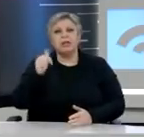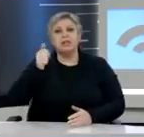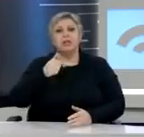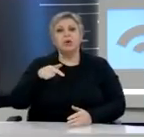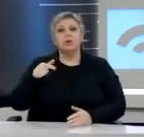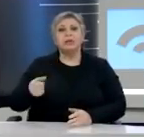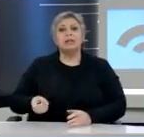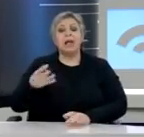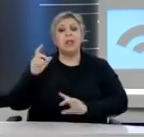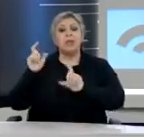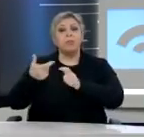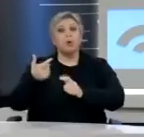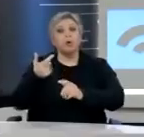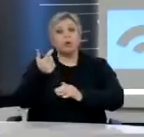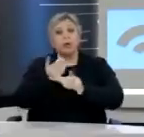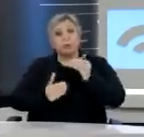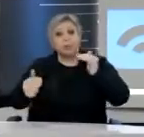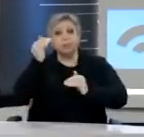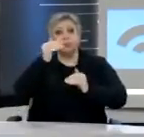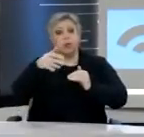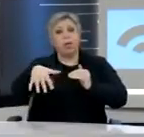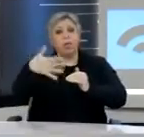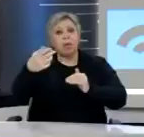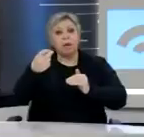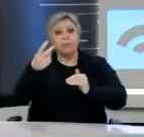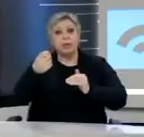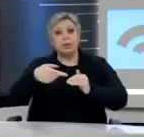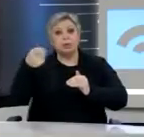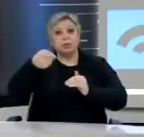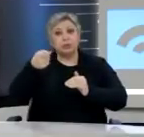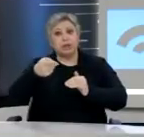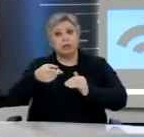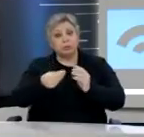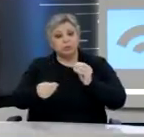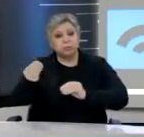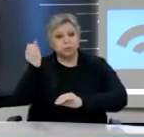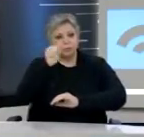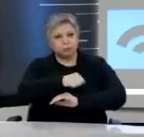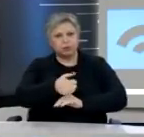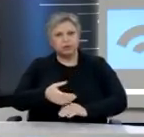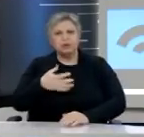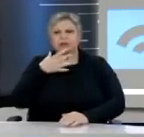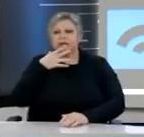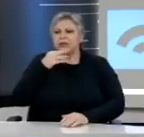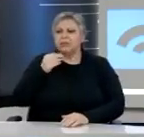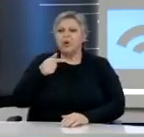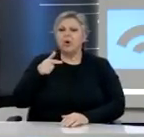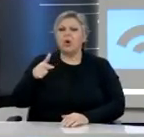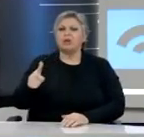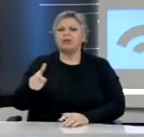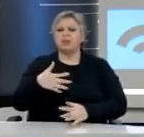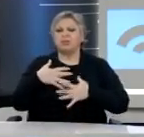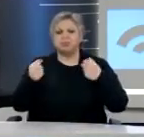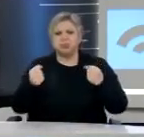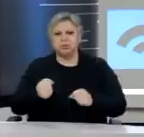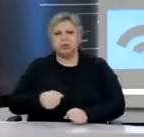τέτοια νευρικότητα, κύριε Μητσοτάκη, τι έχετε πάθει? Γιατί δεν είστε ψύχρεμος? Γιατί φωνάζετε, υβρίζετε, στοχοποιείτε?